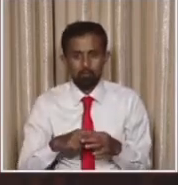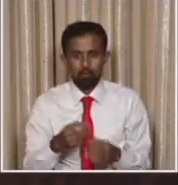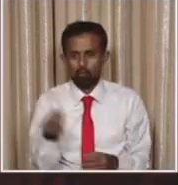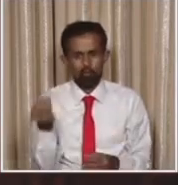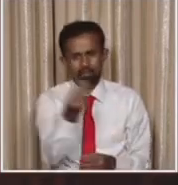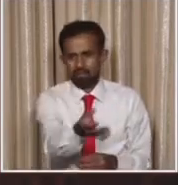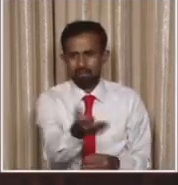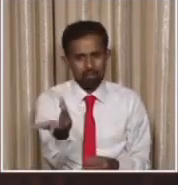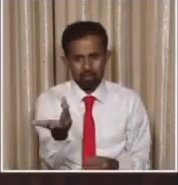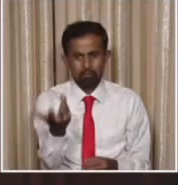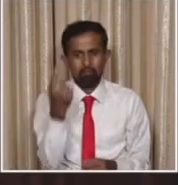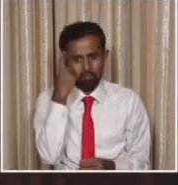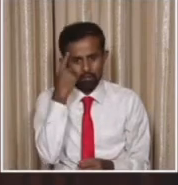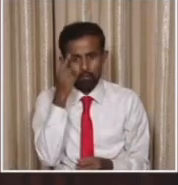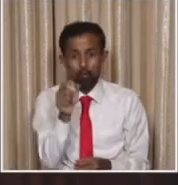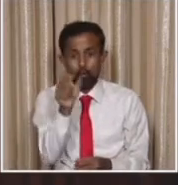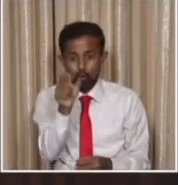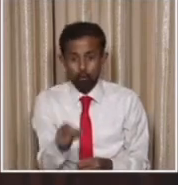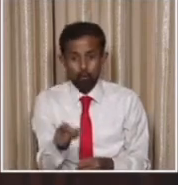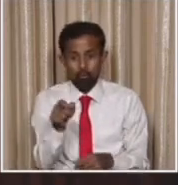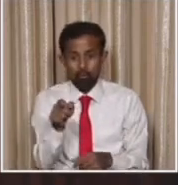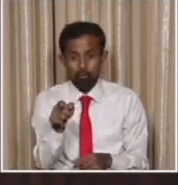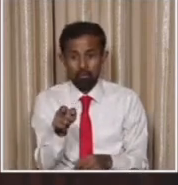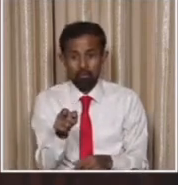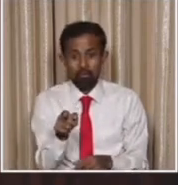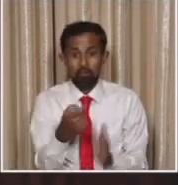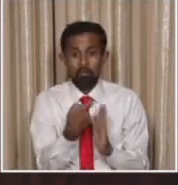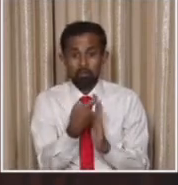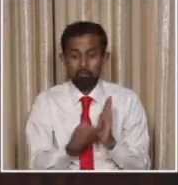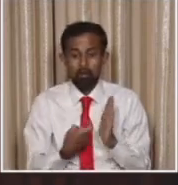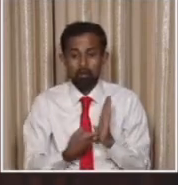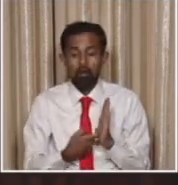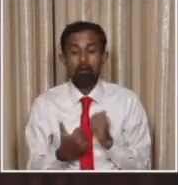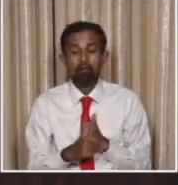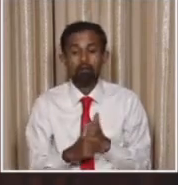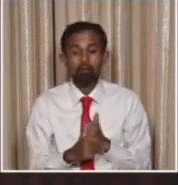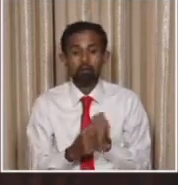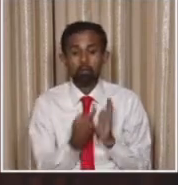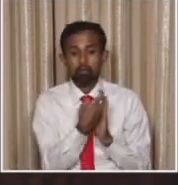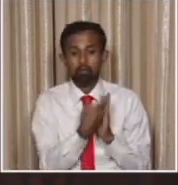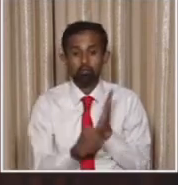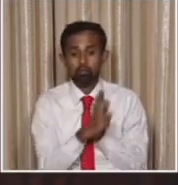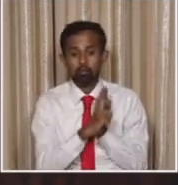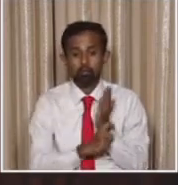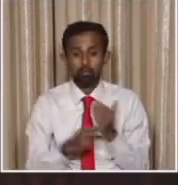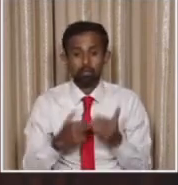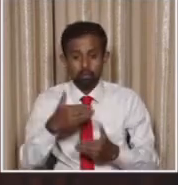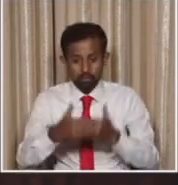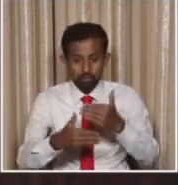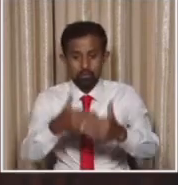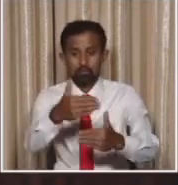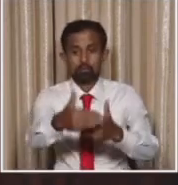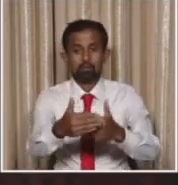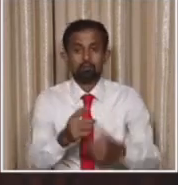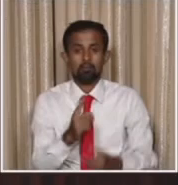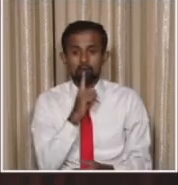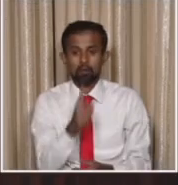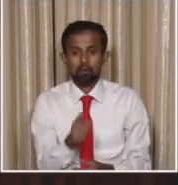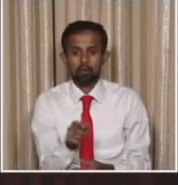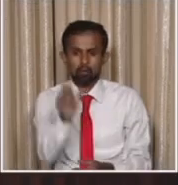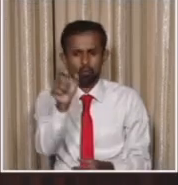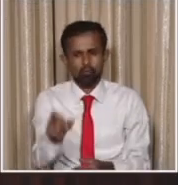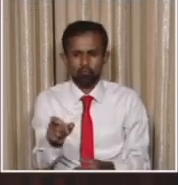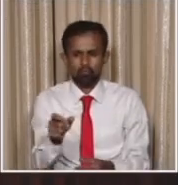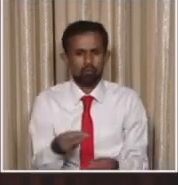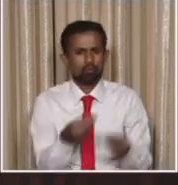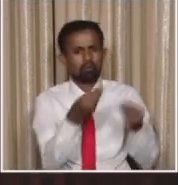එකක් නැහැ. මම මේ කියන්නේ අපි ඔබතුමියේ කාට විතරක් නෙමෙයි මේ රෙගුලේෂන් එක හදන්නේ. මේ රෙගුලේෂන් එක ඉස්සරහට යන නිසා මම මේ කියන්නේ. එහෙම නැතු ඔබතුමිය මේක